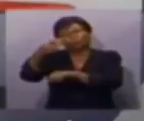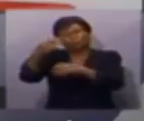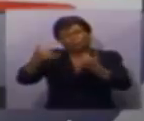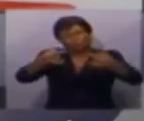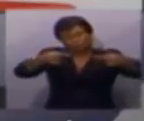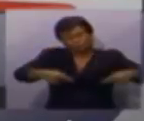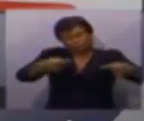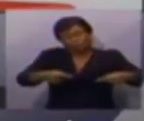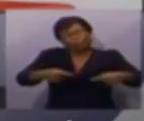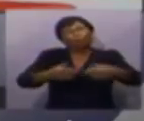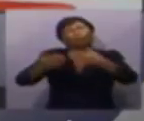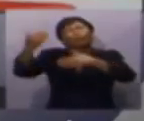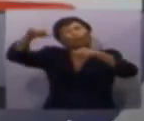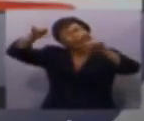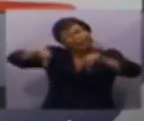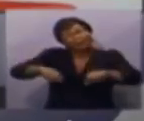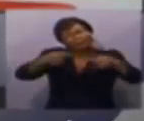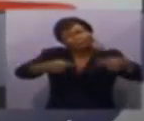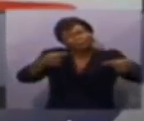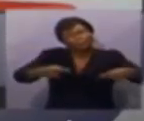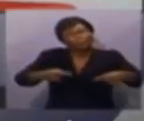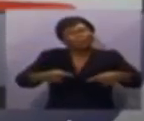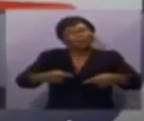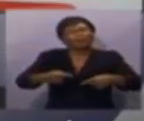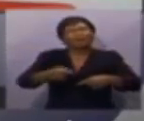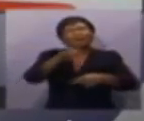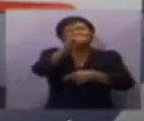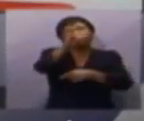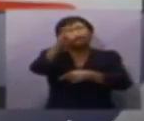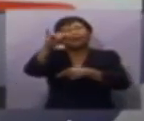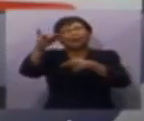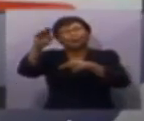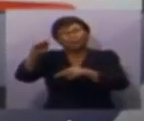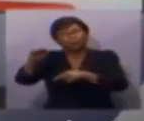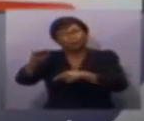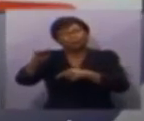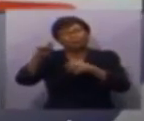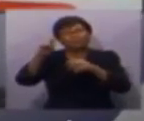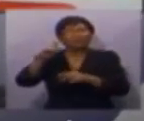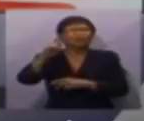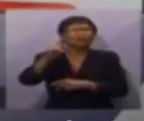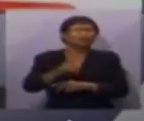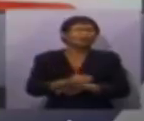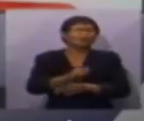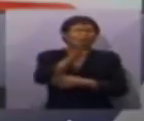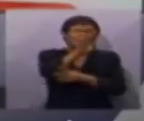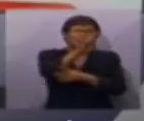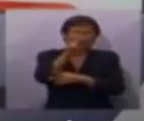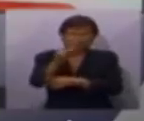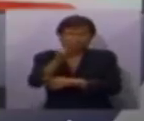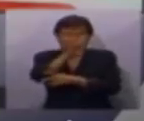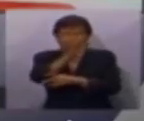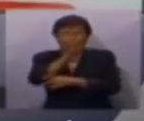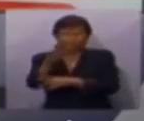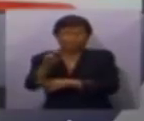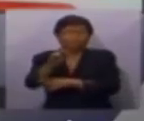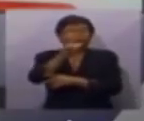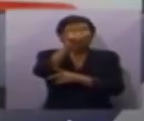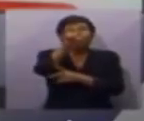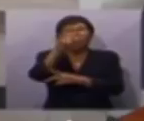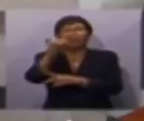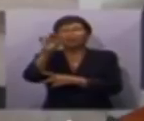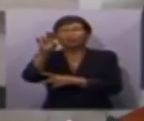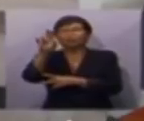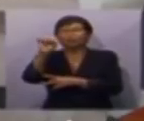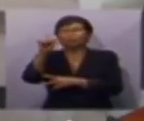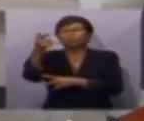kerusi Parlimen Indra Mahkota. Di sebelah kerajaan Tuan Perasaan Nasional kita ada Tan Sri Ali Rostam